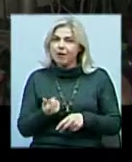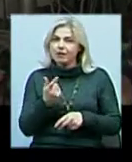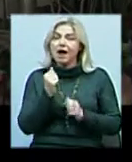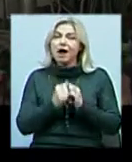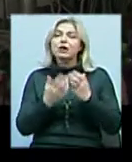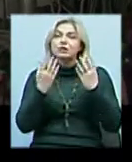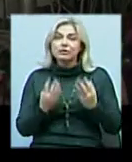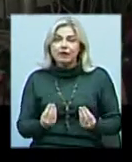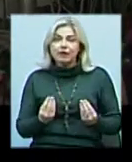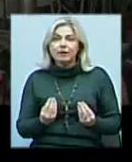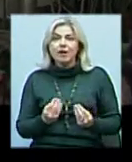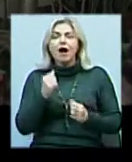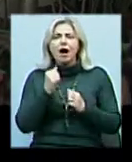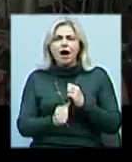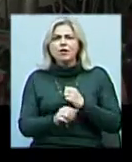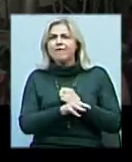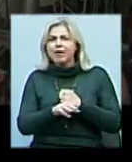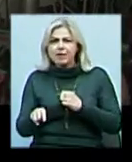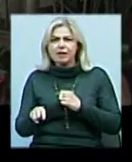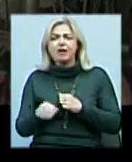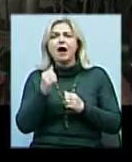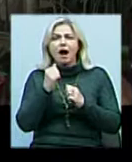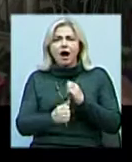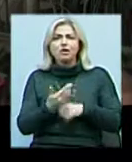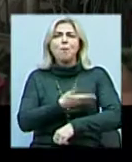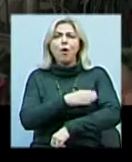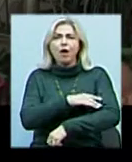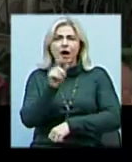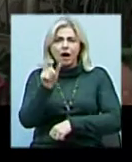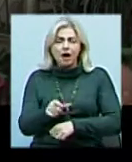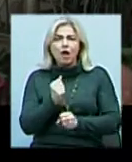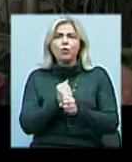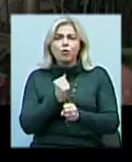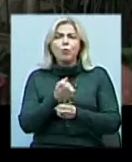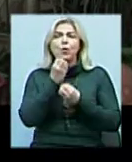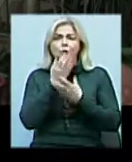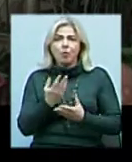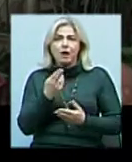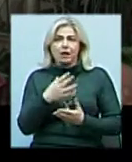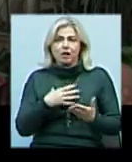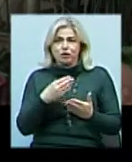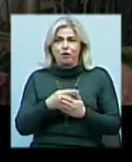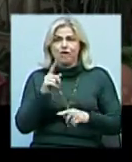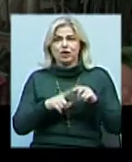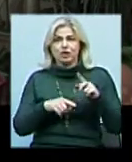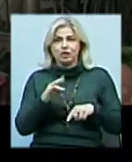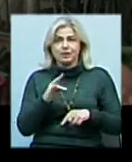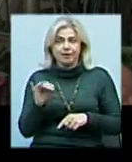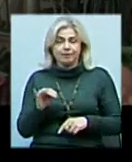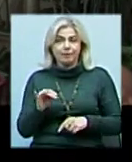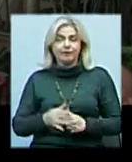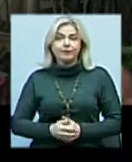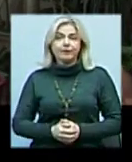дня, кожної хвилини, кожен поляк робить щось добре для своєї вітчизни.